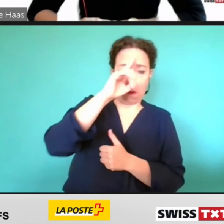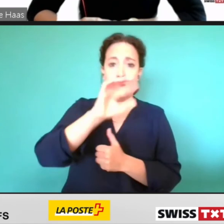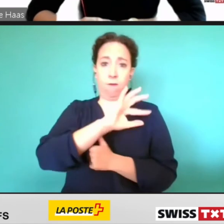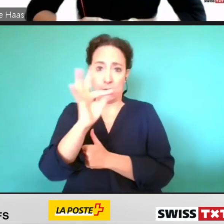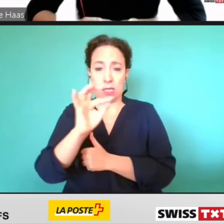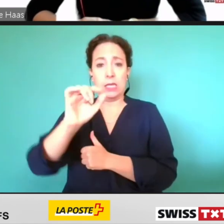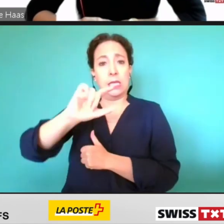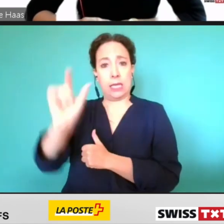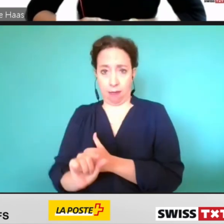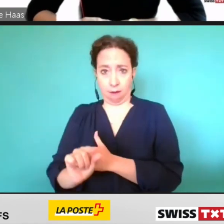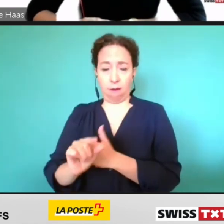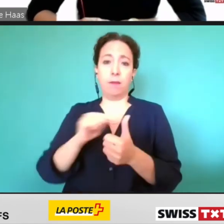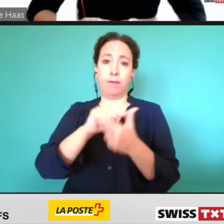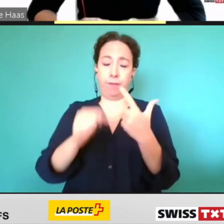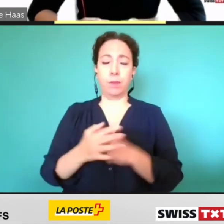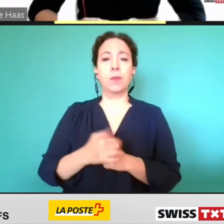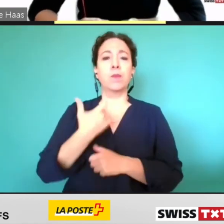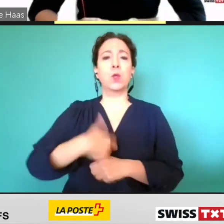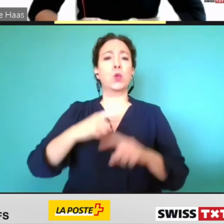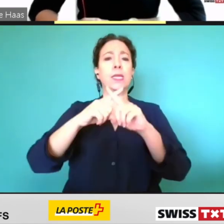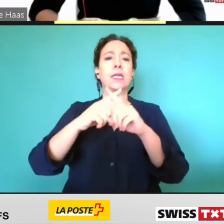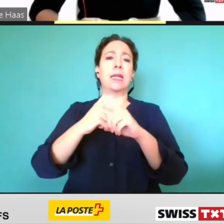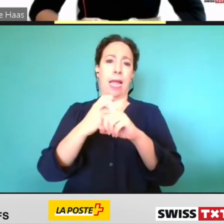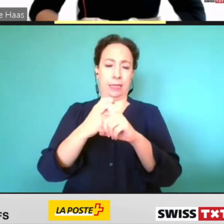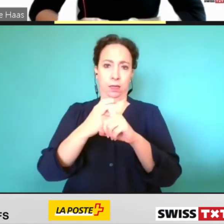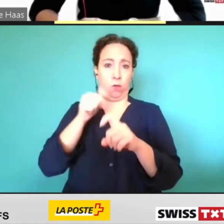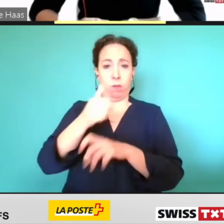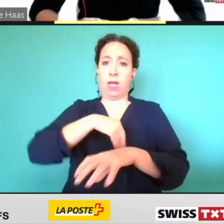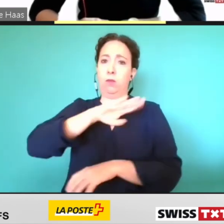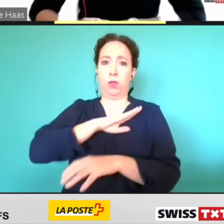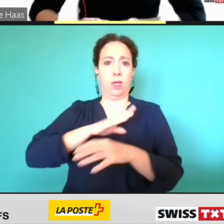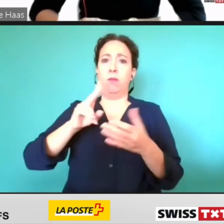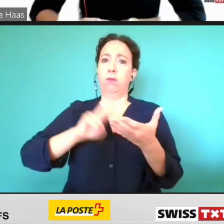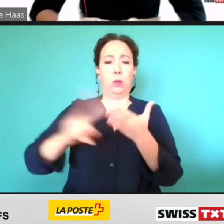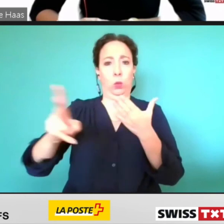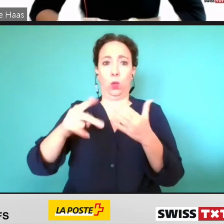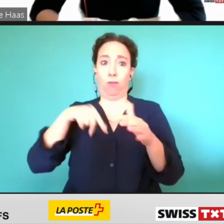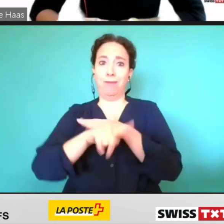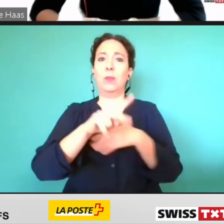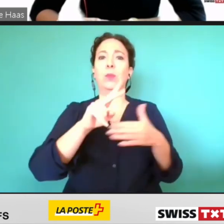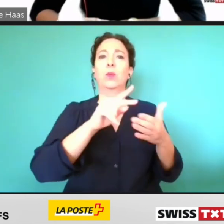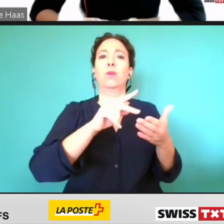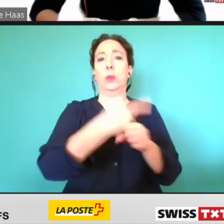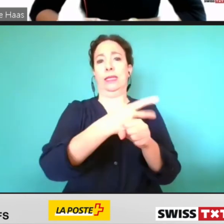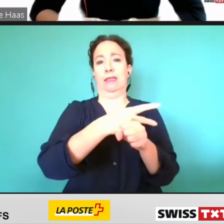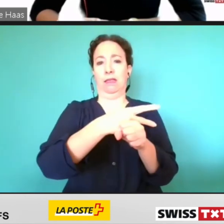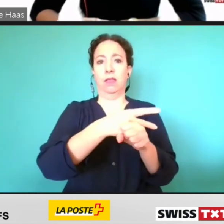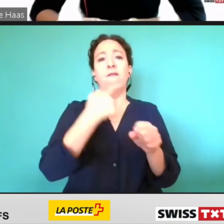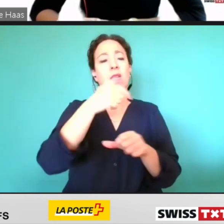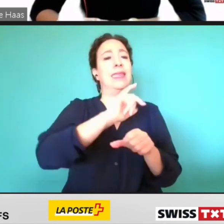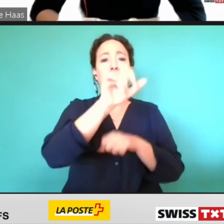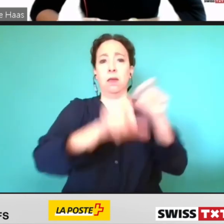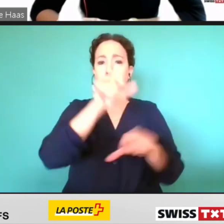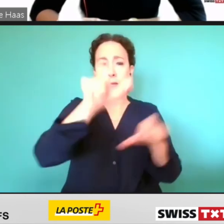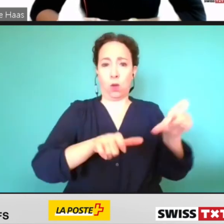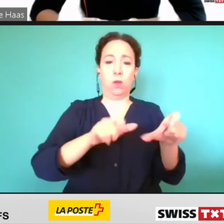italien. Swiss Text se charge des traductions directement via l'outil. celles-ci sont effectuées par des traducteurs